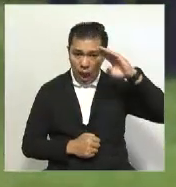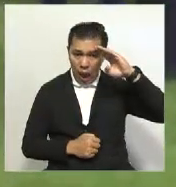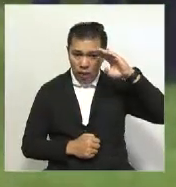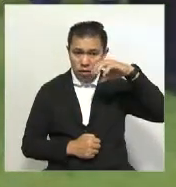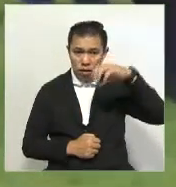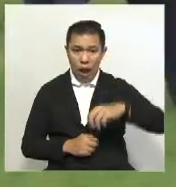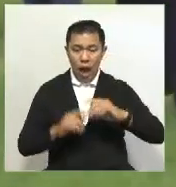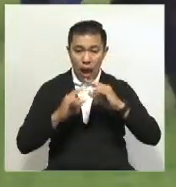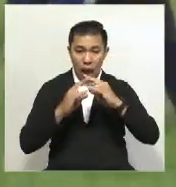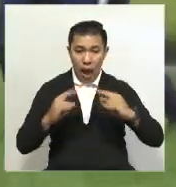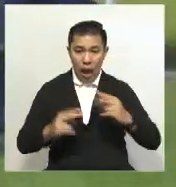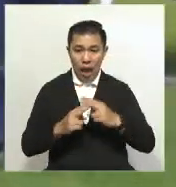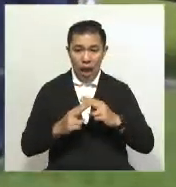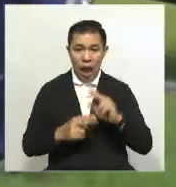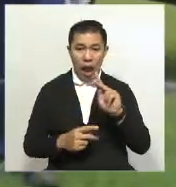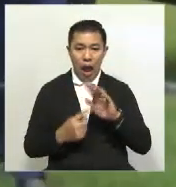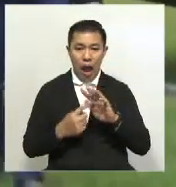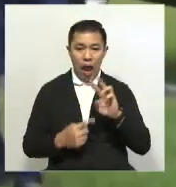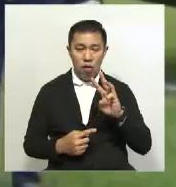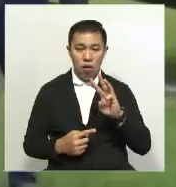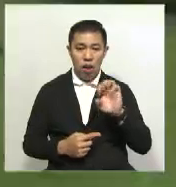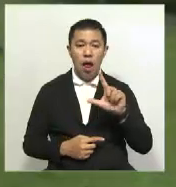ของโรงพยาบาลค่ายกวิละจังหวัดเชียงใหม่ไ